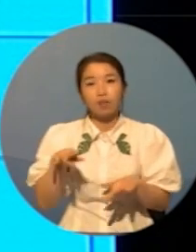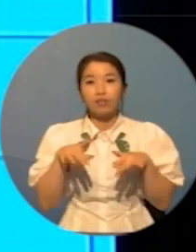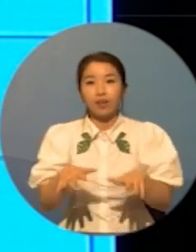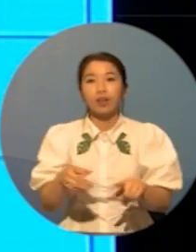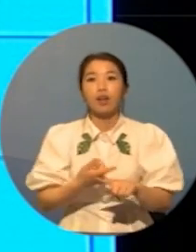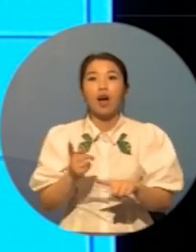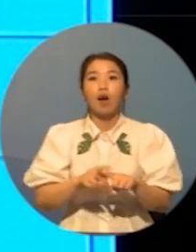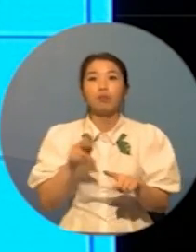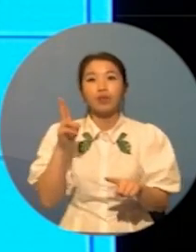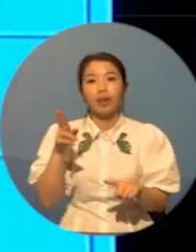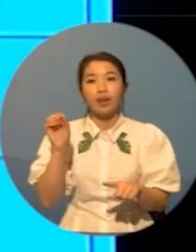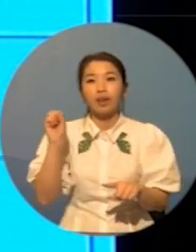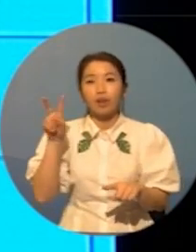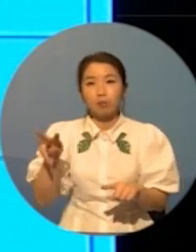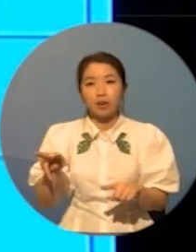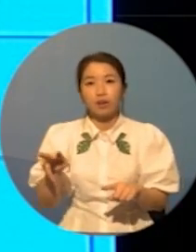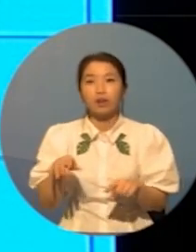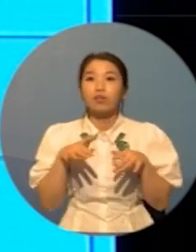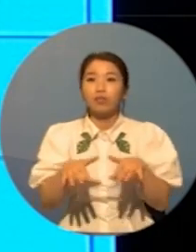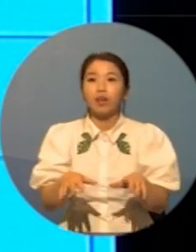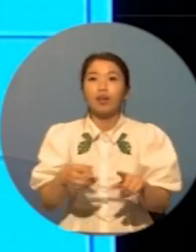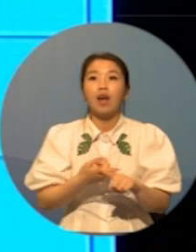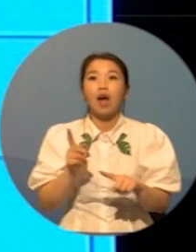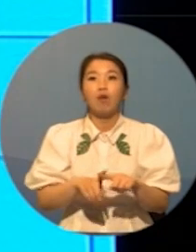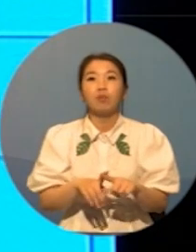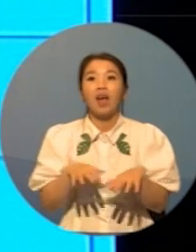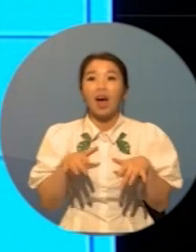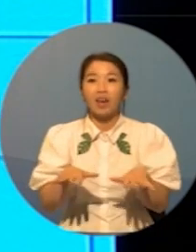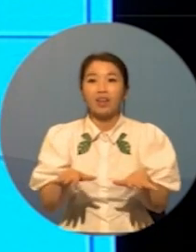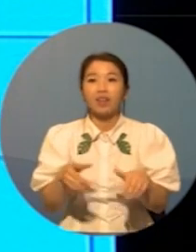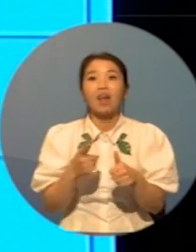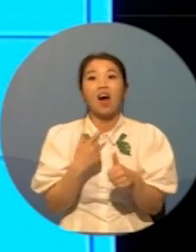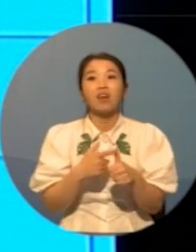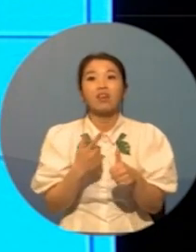аты, яғни атауыш фейл хаққында мысаллар жазылған.